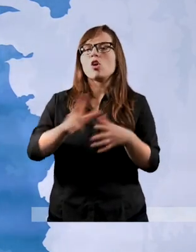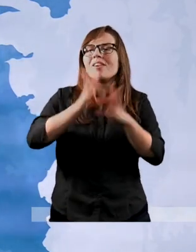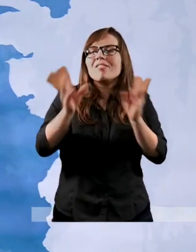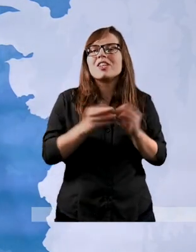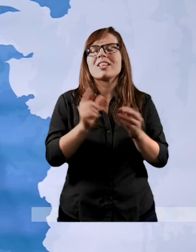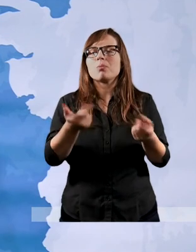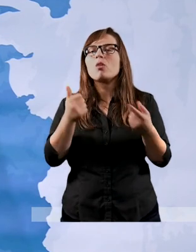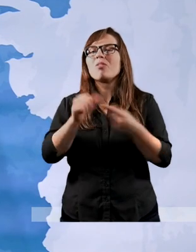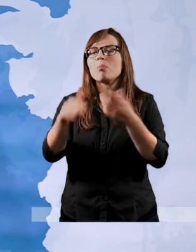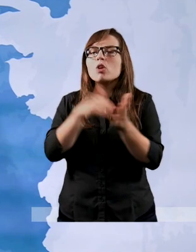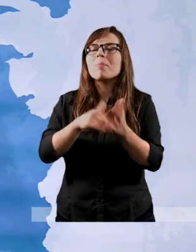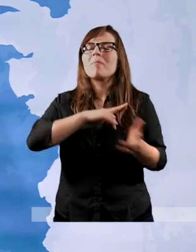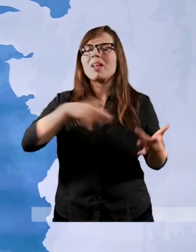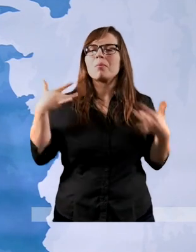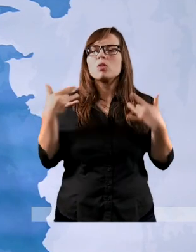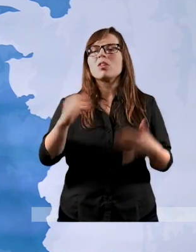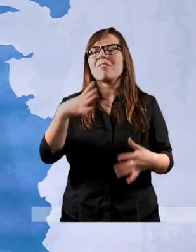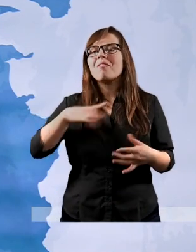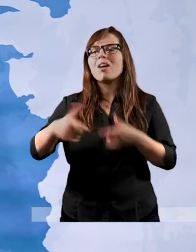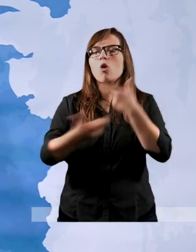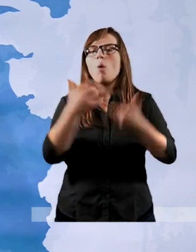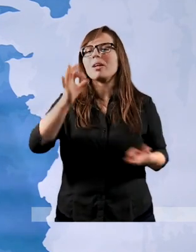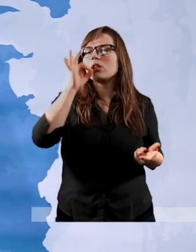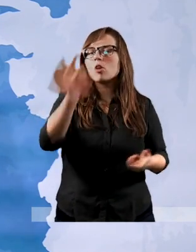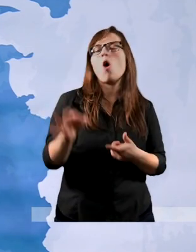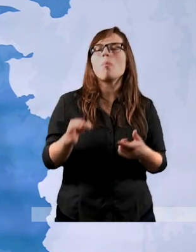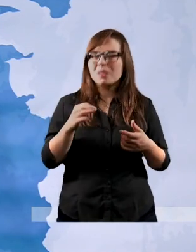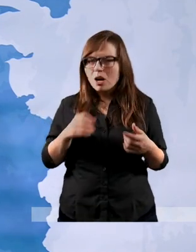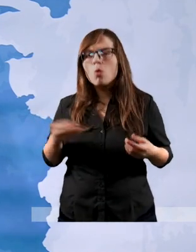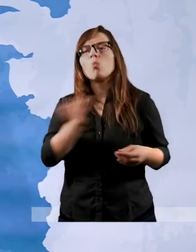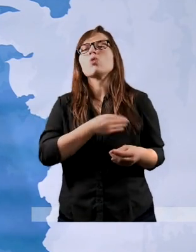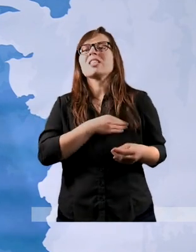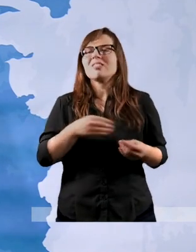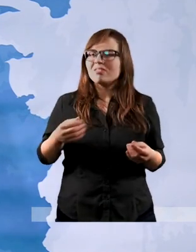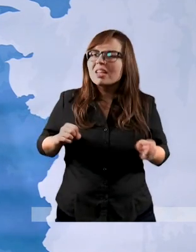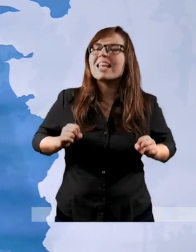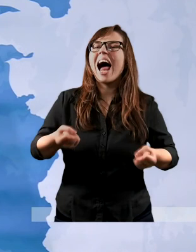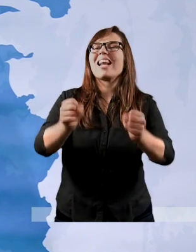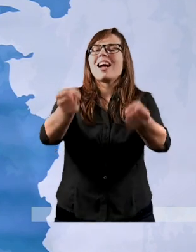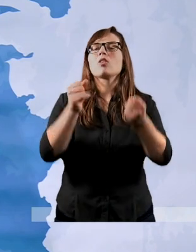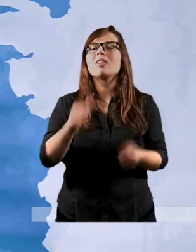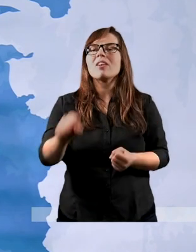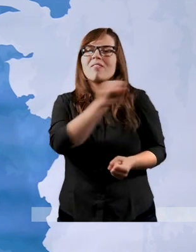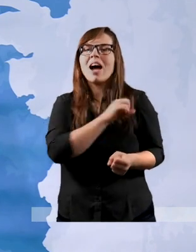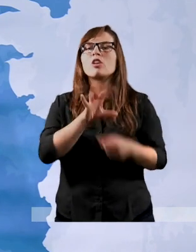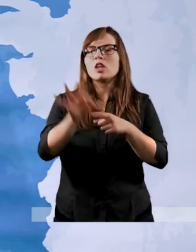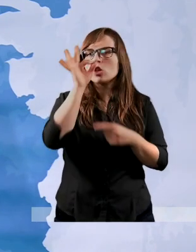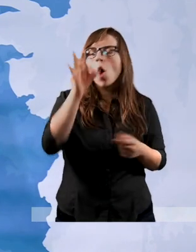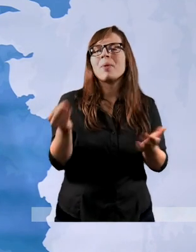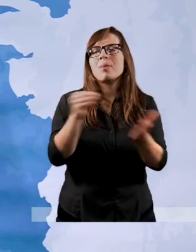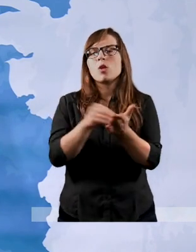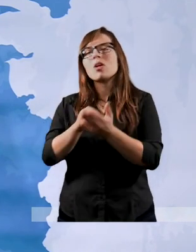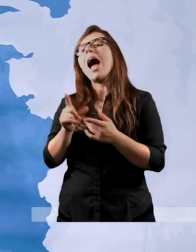wszystkim? Nie, na pewno jest potrzebne w naszym życiu. Warto to robić dobrze, solidnie, uczciwie i fajnie, jeżeli jest dobrym